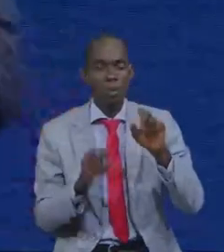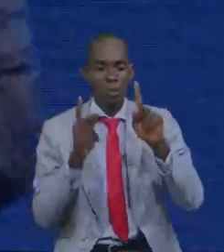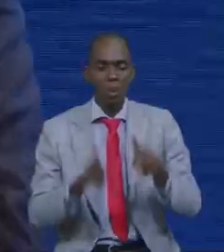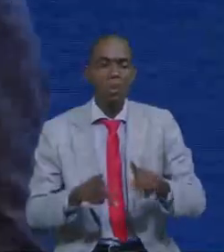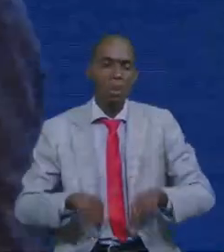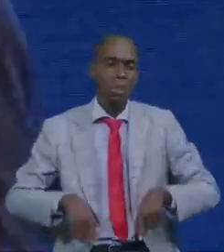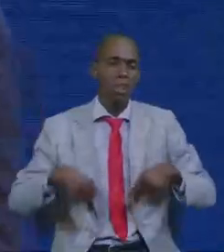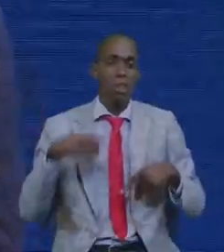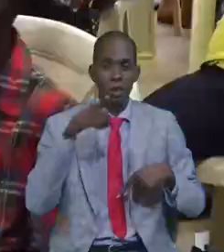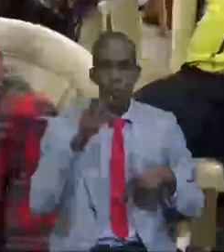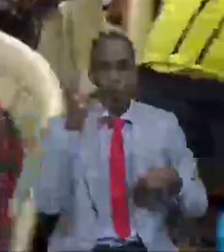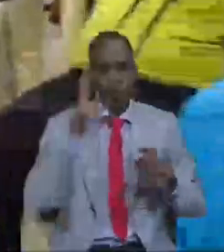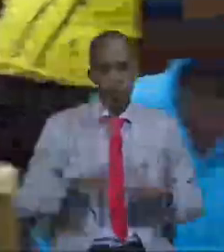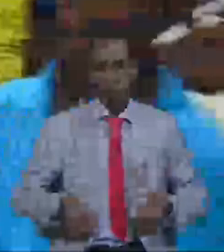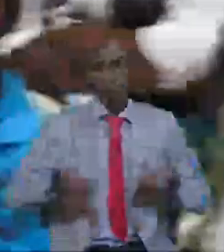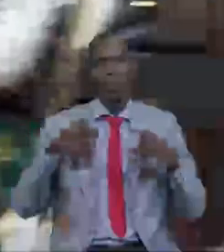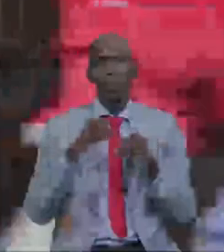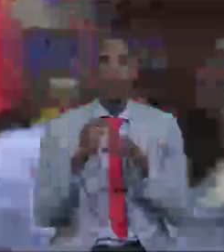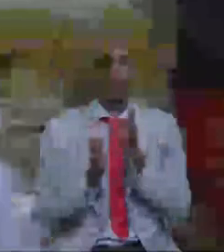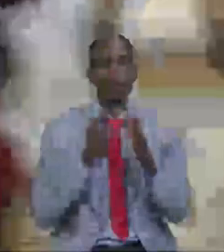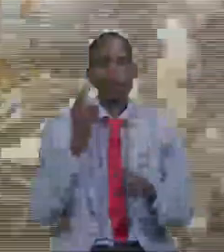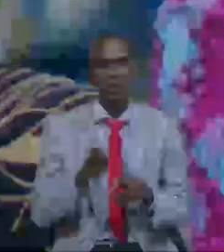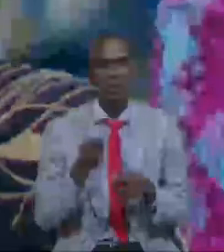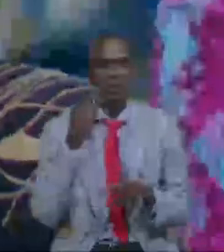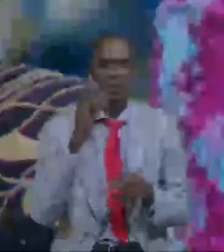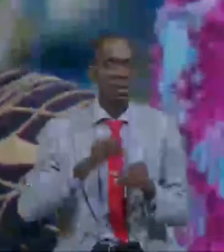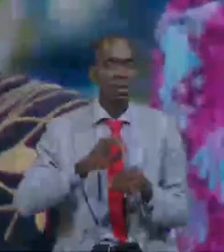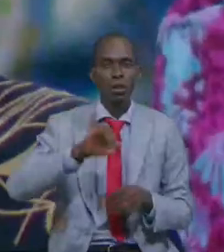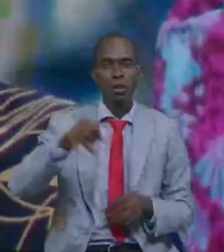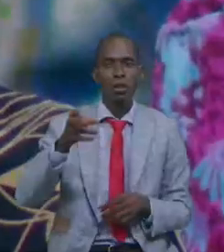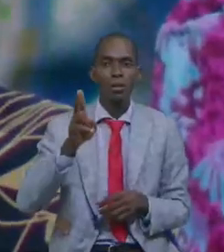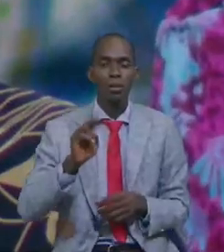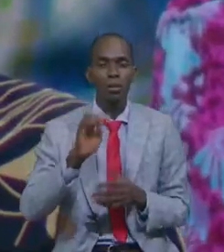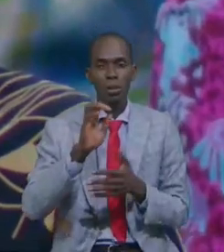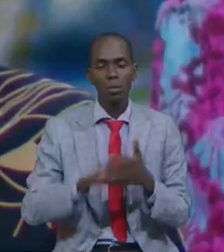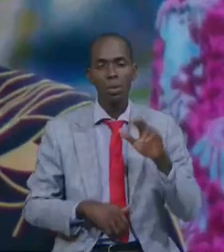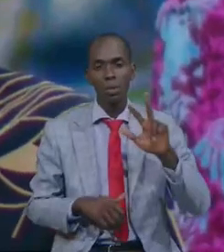vivras. Voyons Jean. Jean 3.